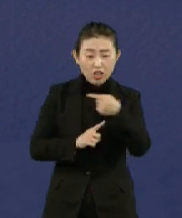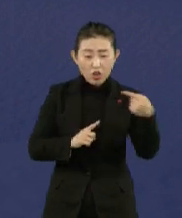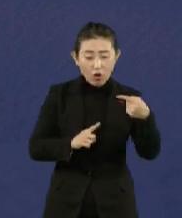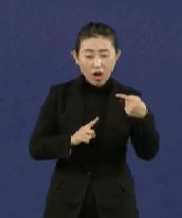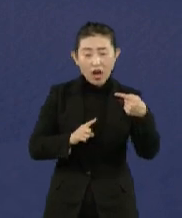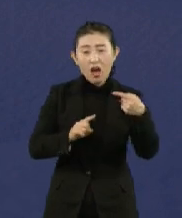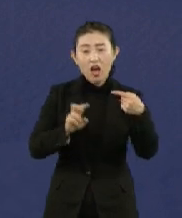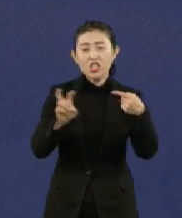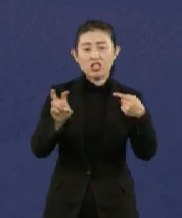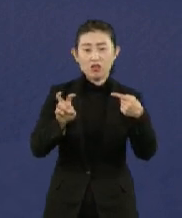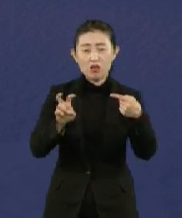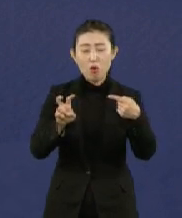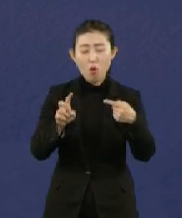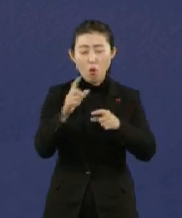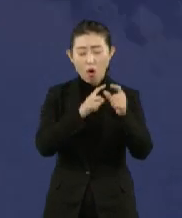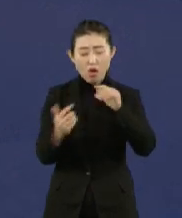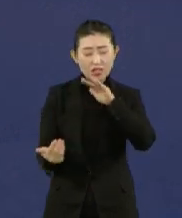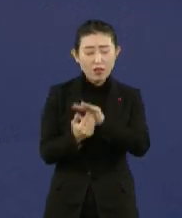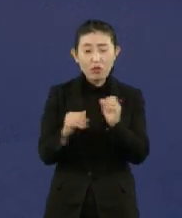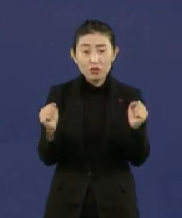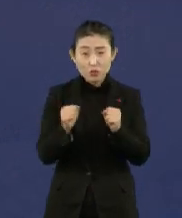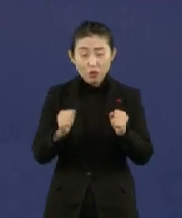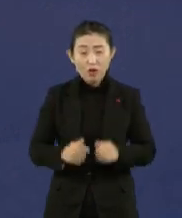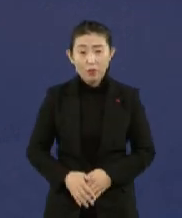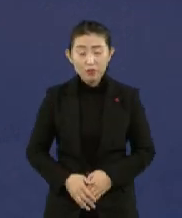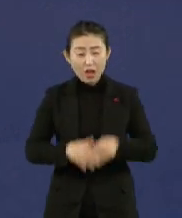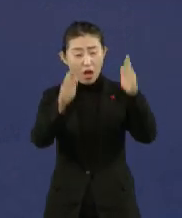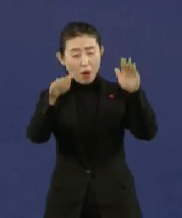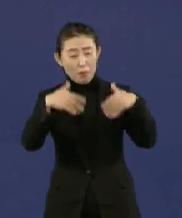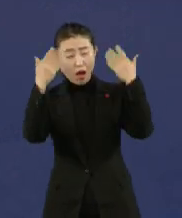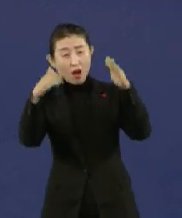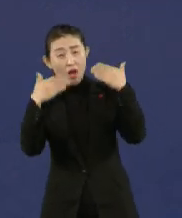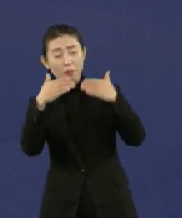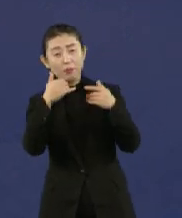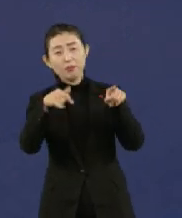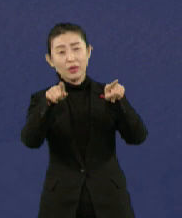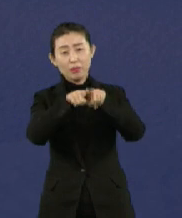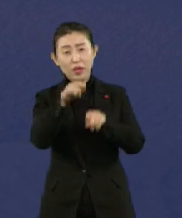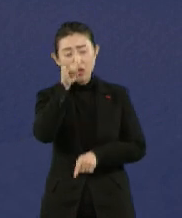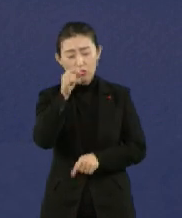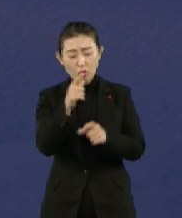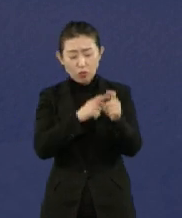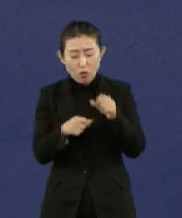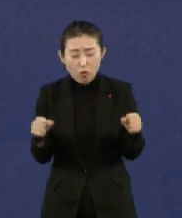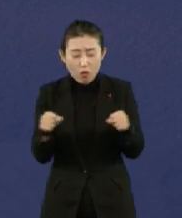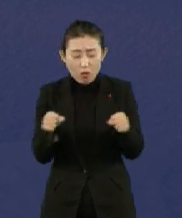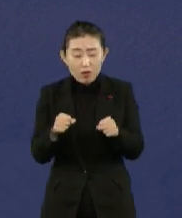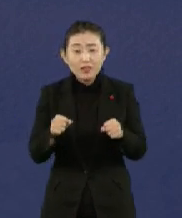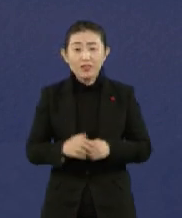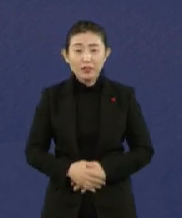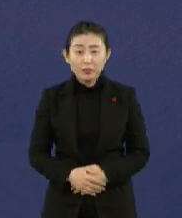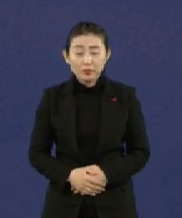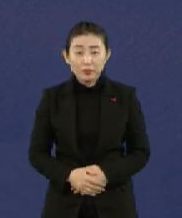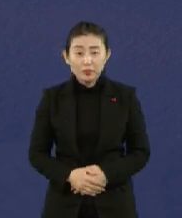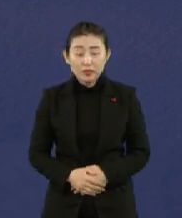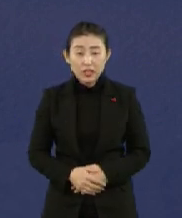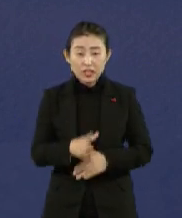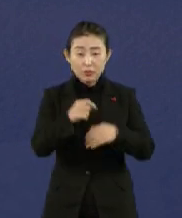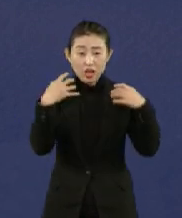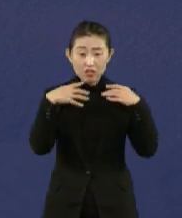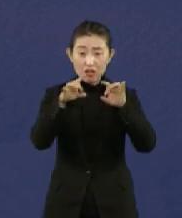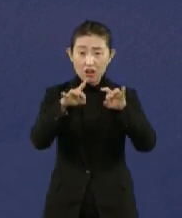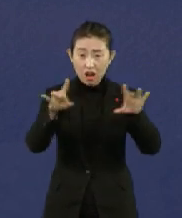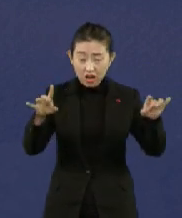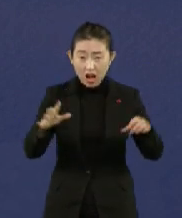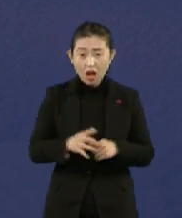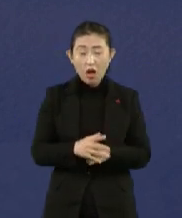등 한파가 절정에 이르겠습니다. 특히 강한 바람으로 체감 온도는 더 떨어져 매우 춥겠습니다. 각 자치단체는